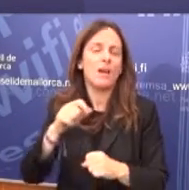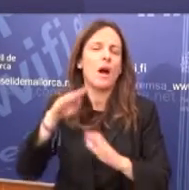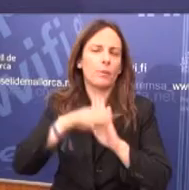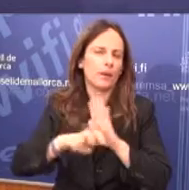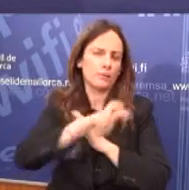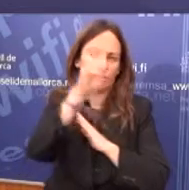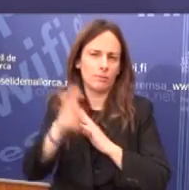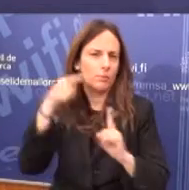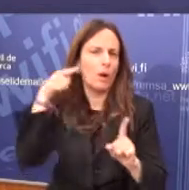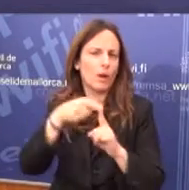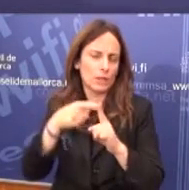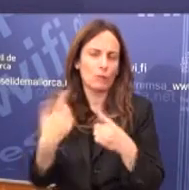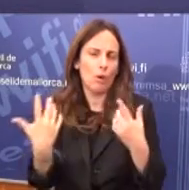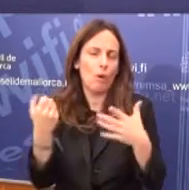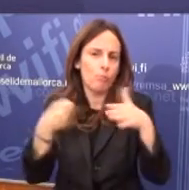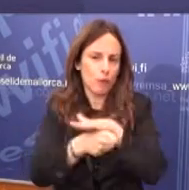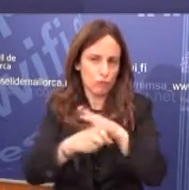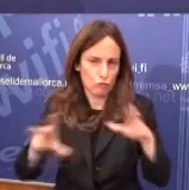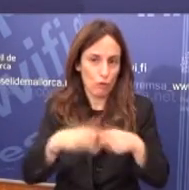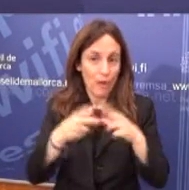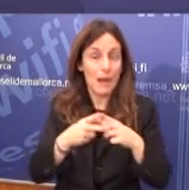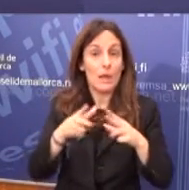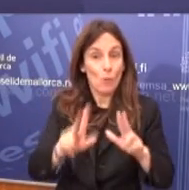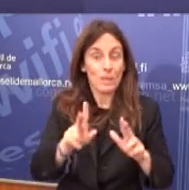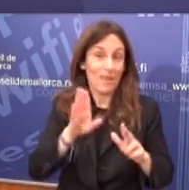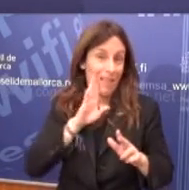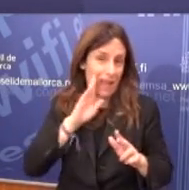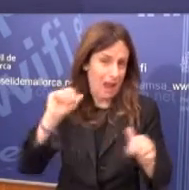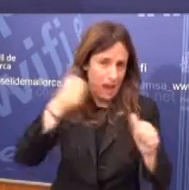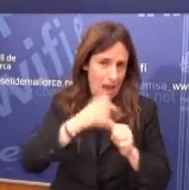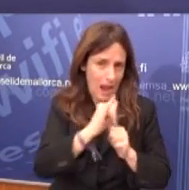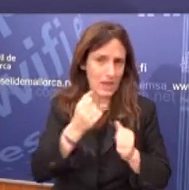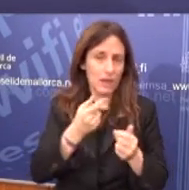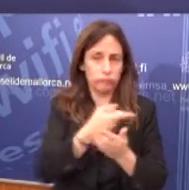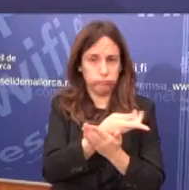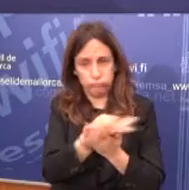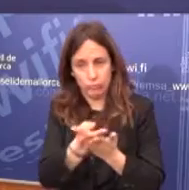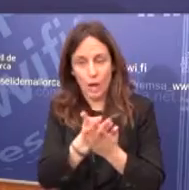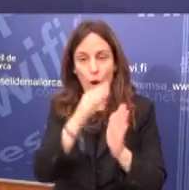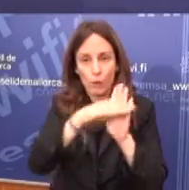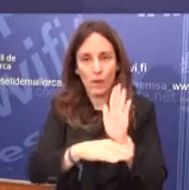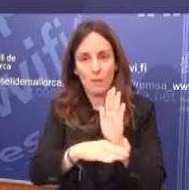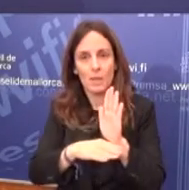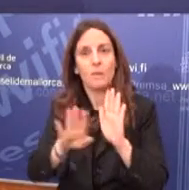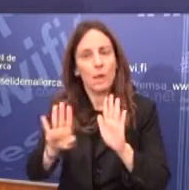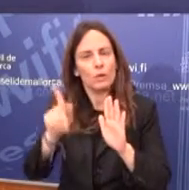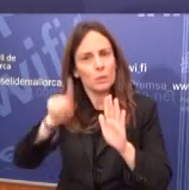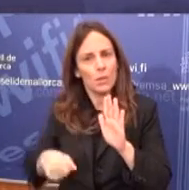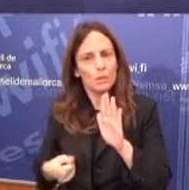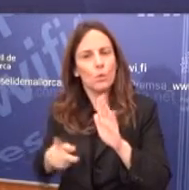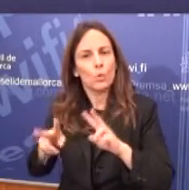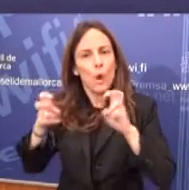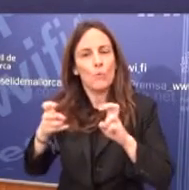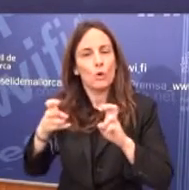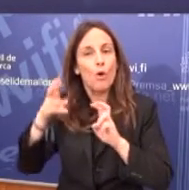i servicis de la xarxa d'inclusió social, hem anat afegint altres programes com aquest, i que això ha estat fruit